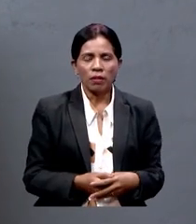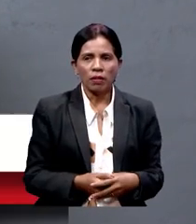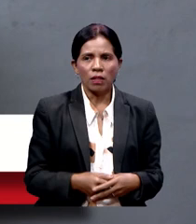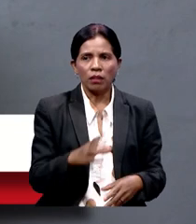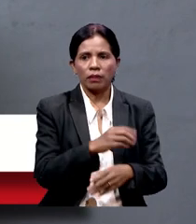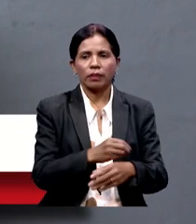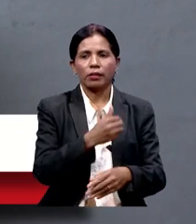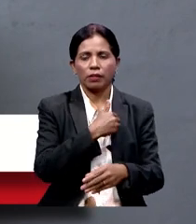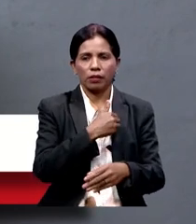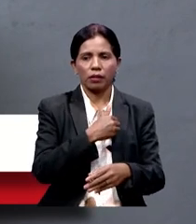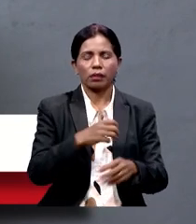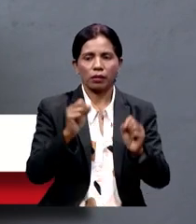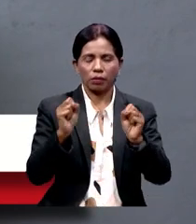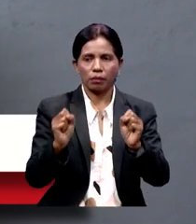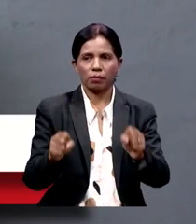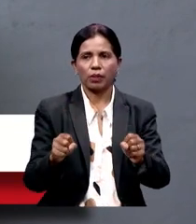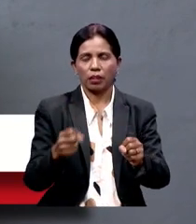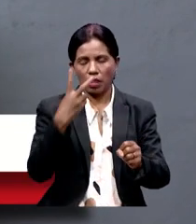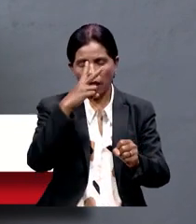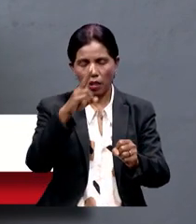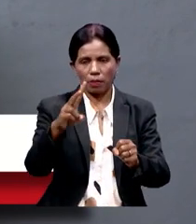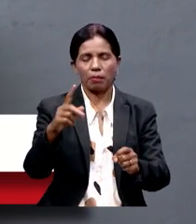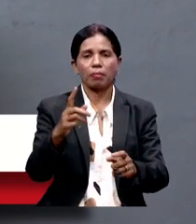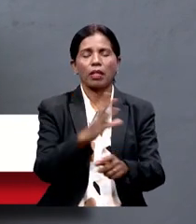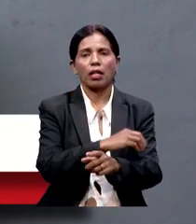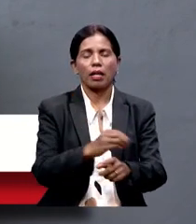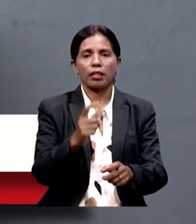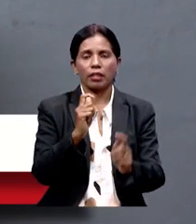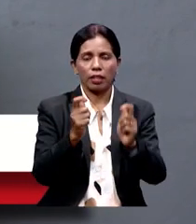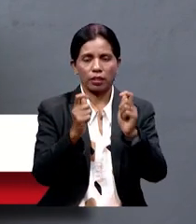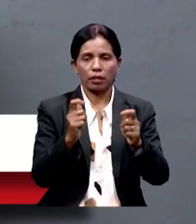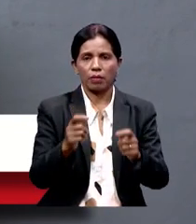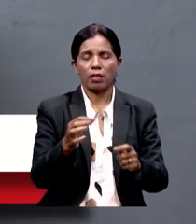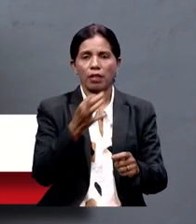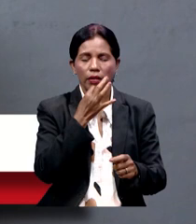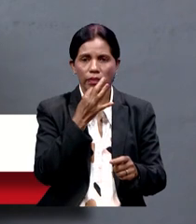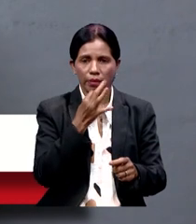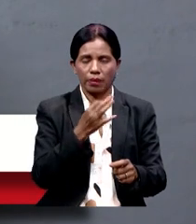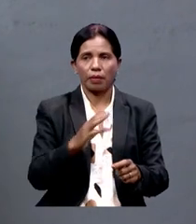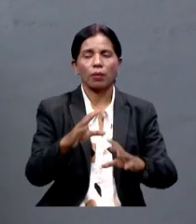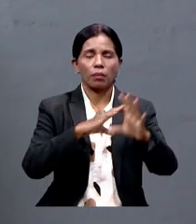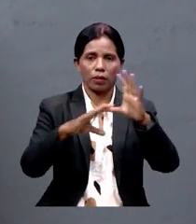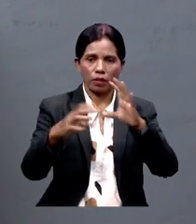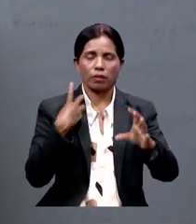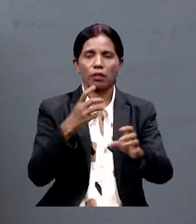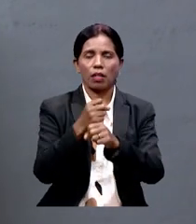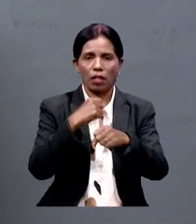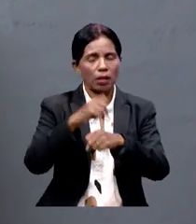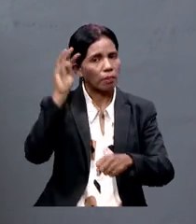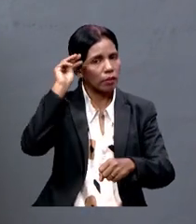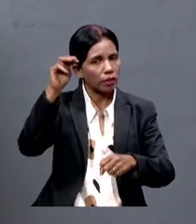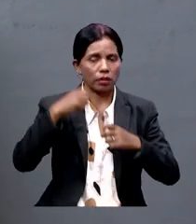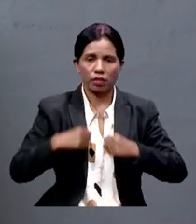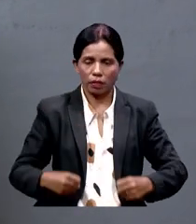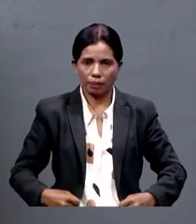laboratorium Saúde bel halo performa teste. Maybe tu komunikasian kita halo o Ministro da Saúde da